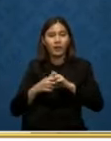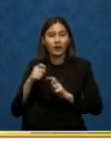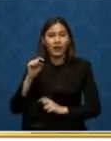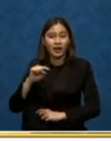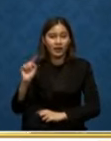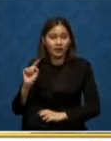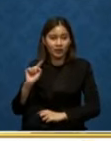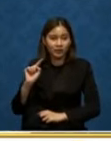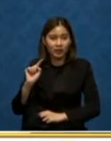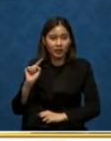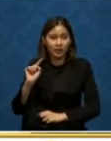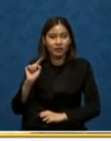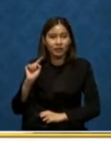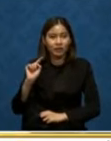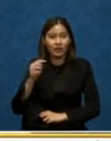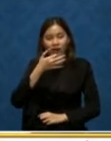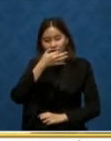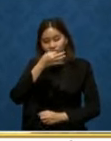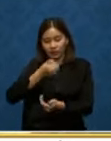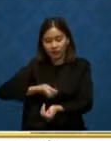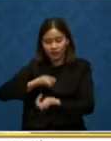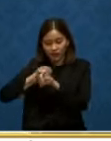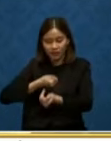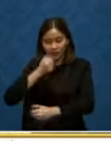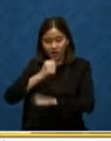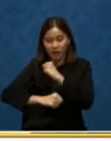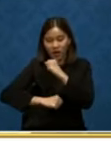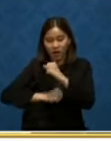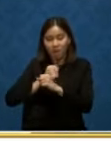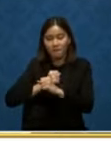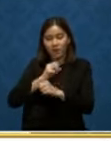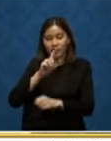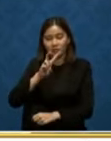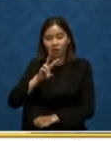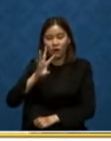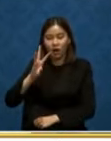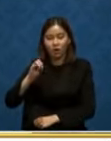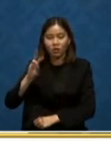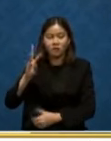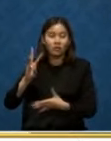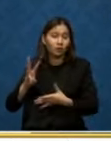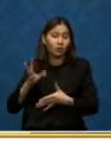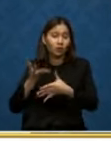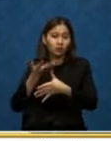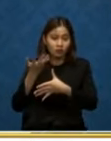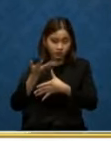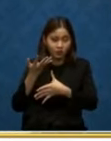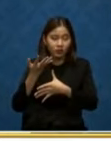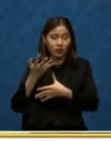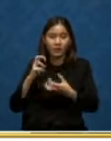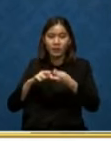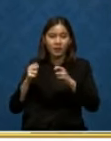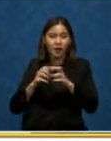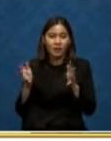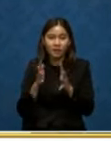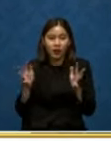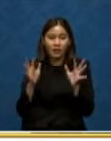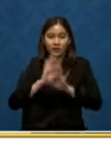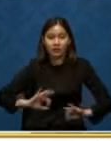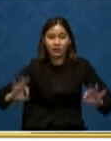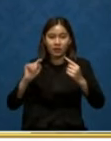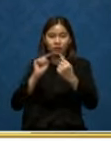ให้พี่น้องชาวเกษตรกรที่ผ่านมาในปีในต้นปี 66เนี่ยปัญหาเยอะมากเดี๋ยวเฉพาะพี่น้องชาวสวนทุเรียน